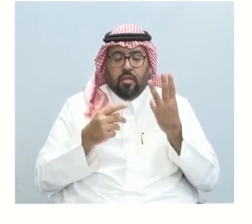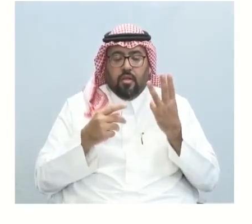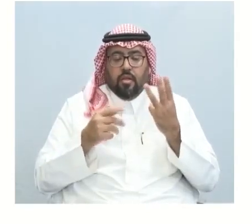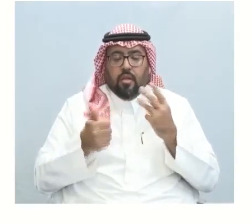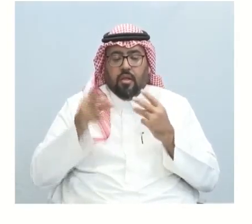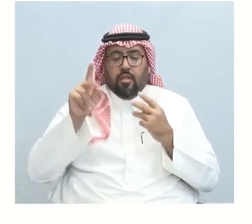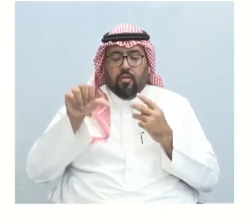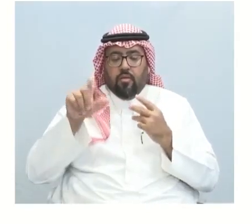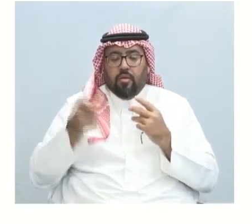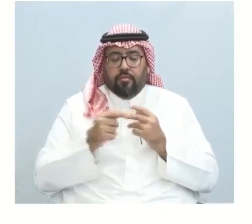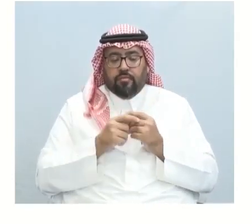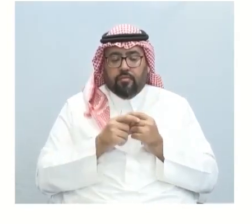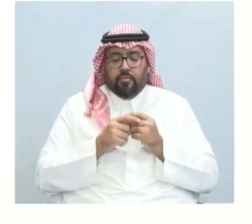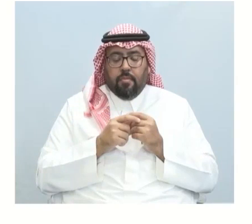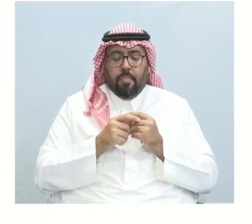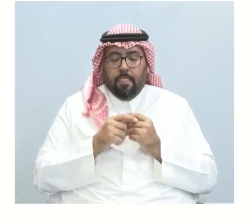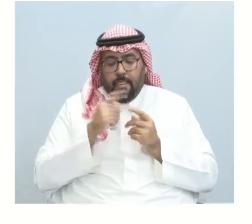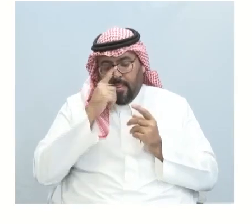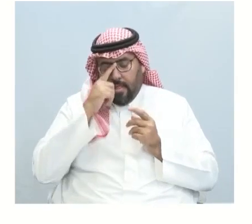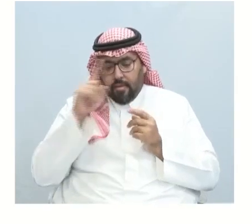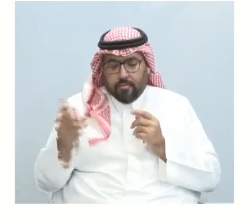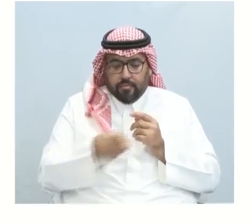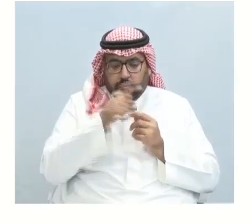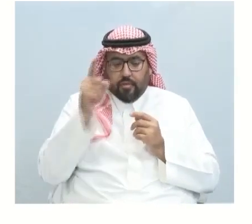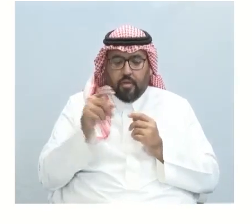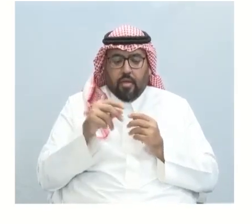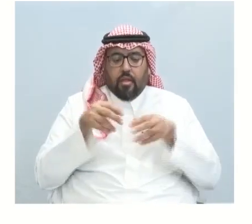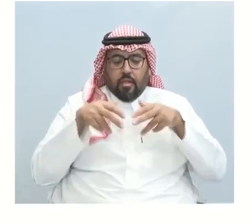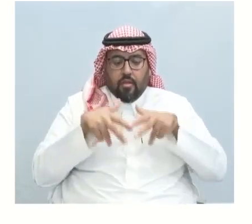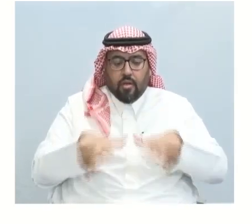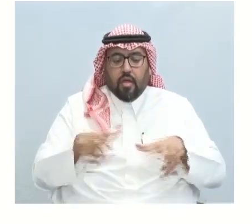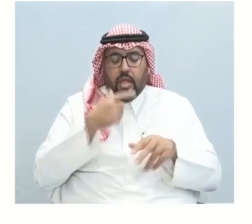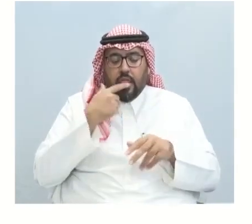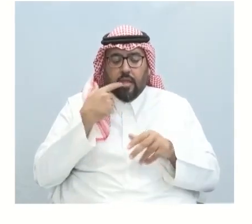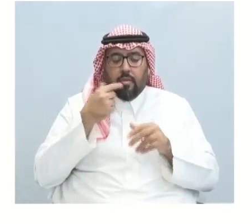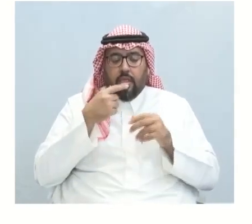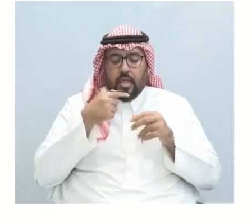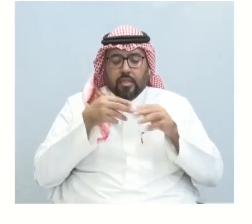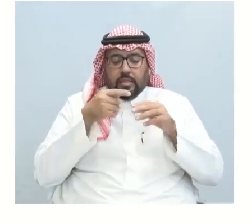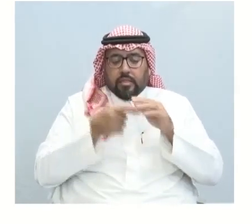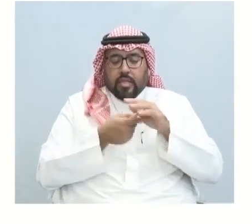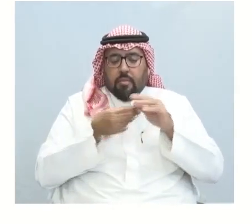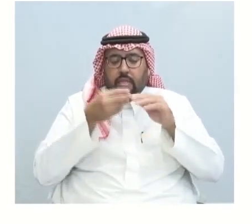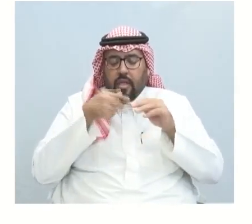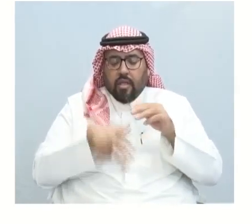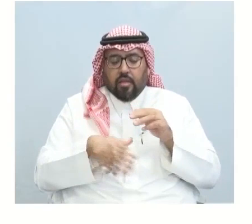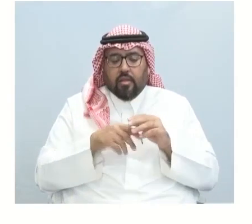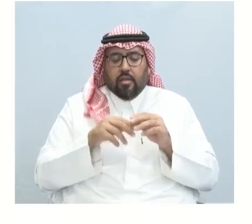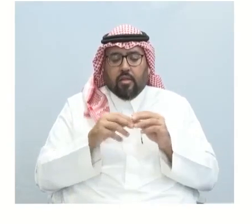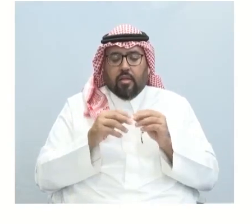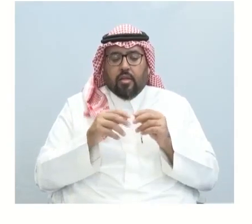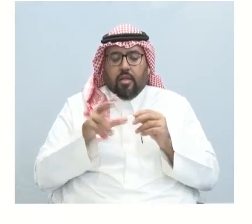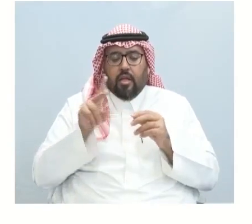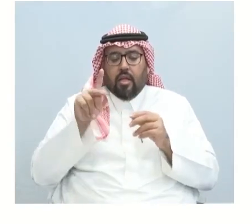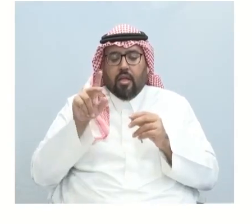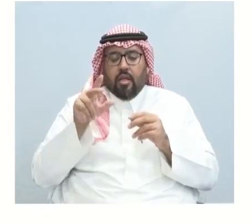اطوار استعرضنا هذه الاطوار ذكرنا في الطور الاول طور تدفق الطمن في الطور الثاني طور الحوصله وفي الطور الثالث طور